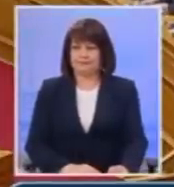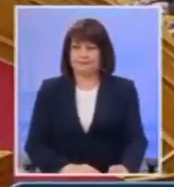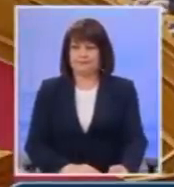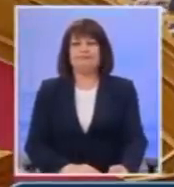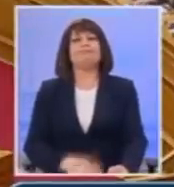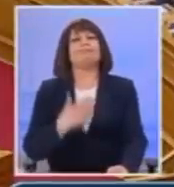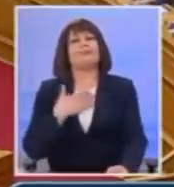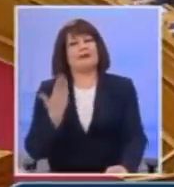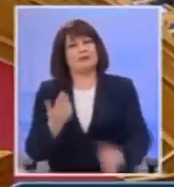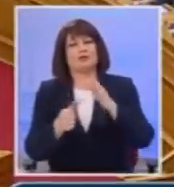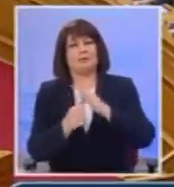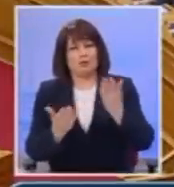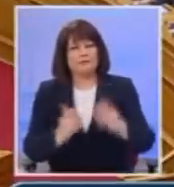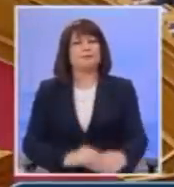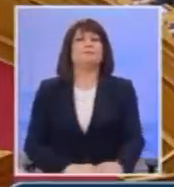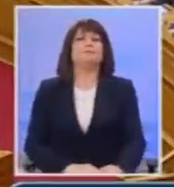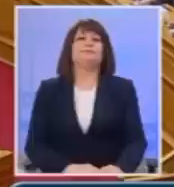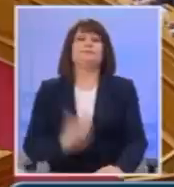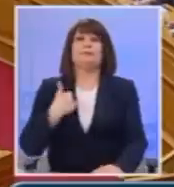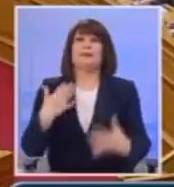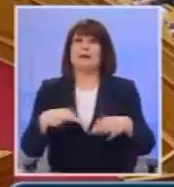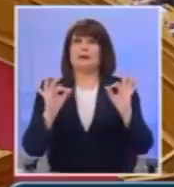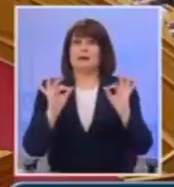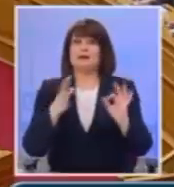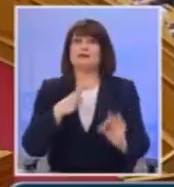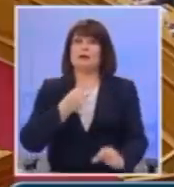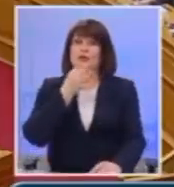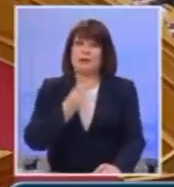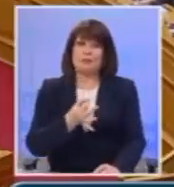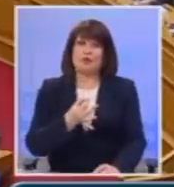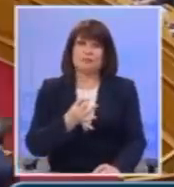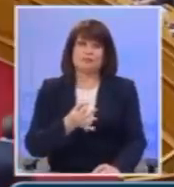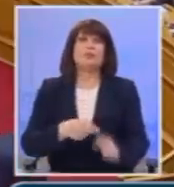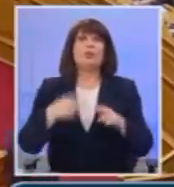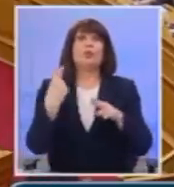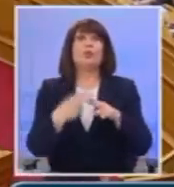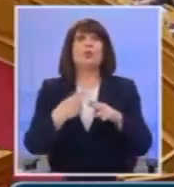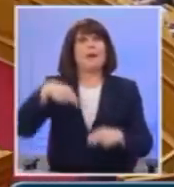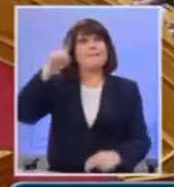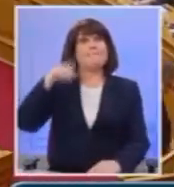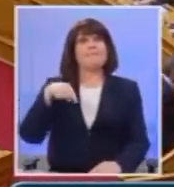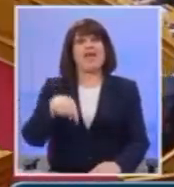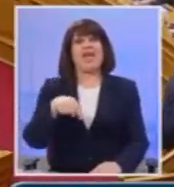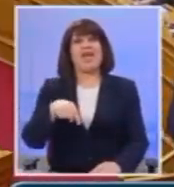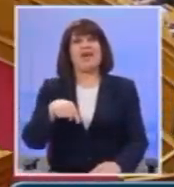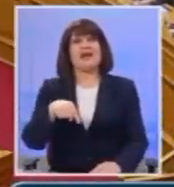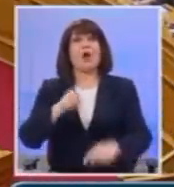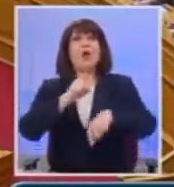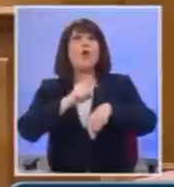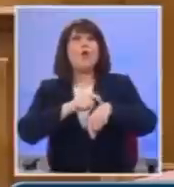Ευχαριστώ, κύριε Πρόεδρε. Καταρχάς θέλω να πω και εγώ ότι είναι μια σημαντική ημέρα η επαναφορά